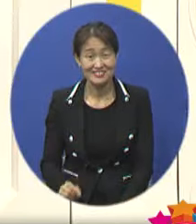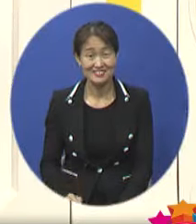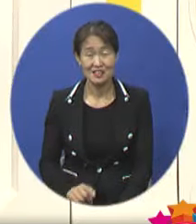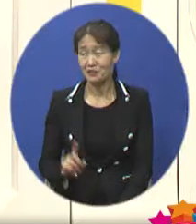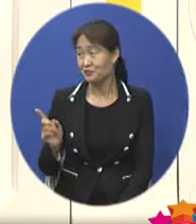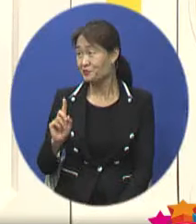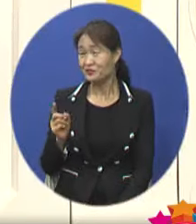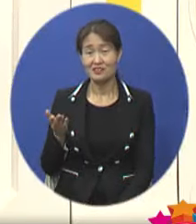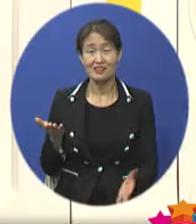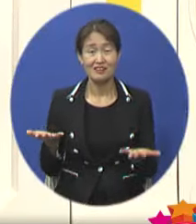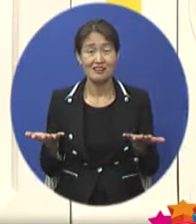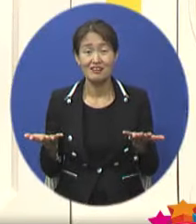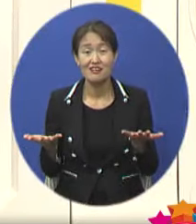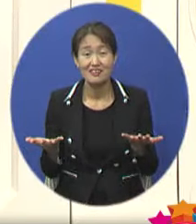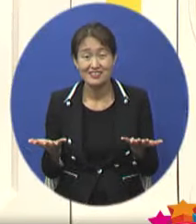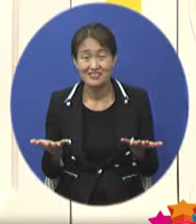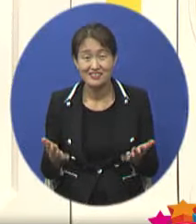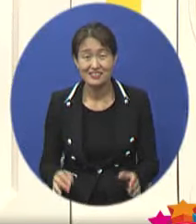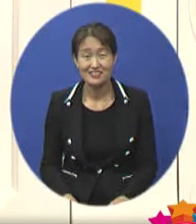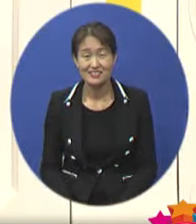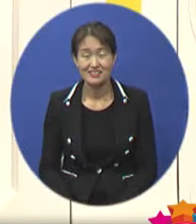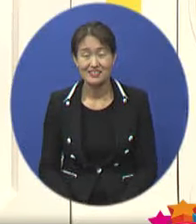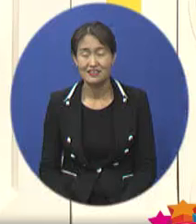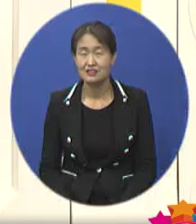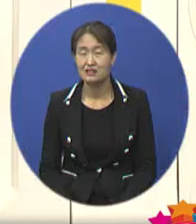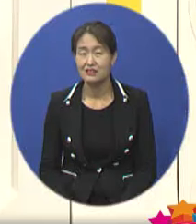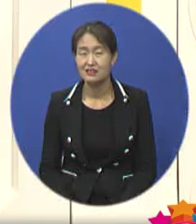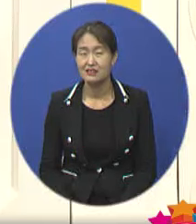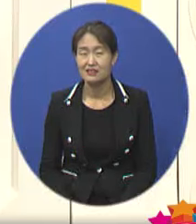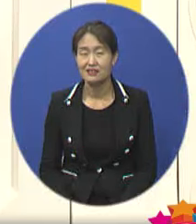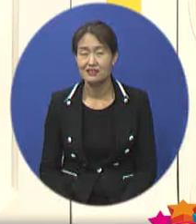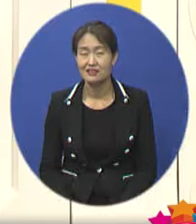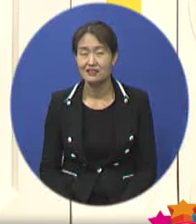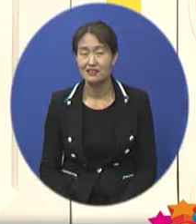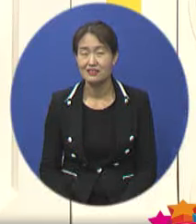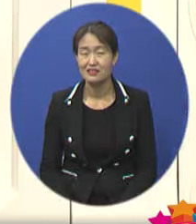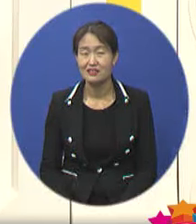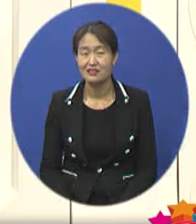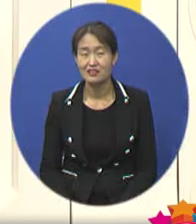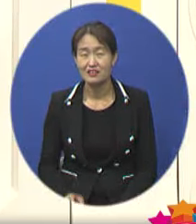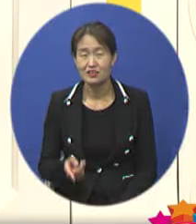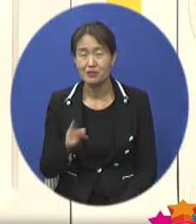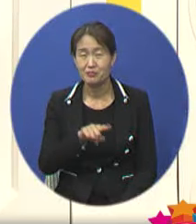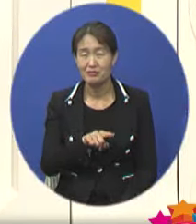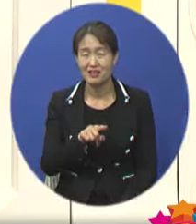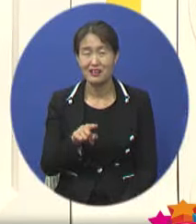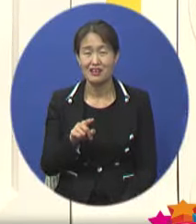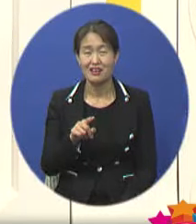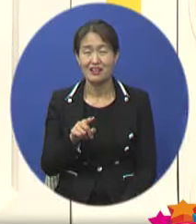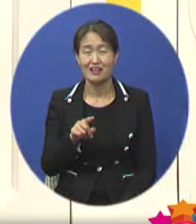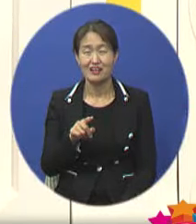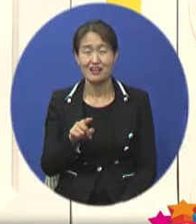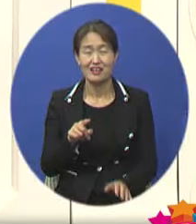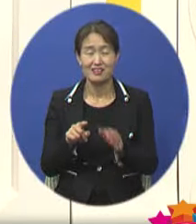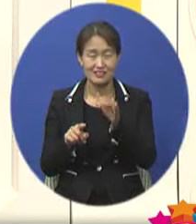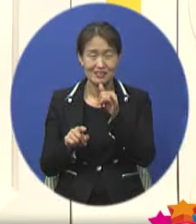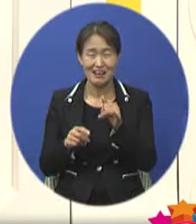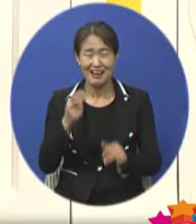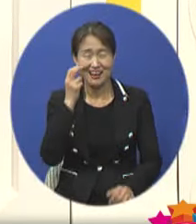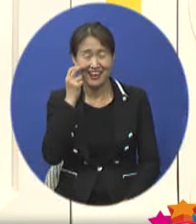어떤 것 때문에 그렇죠? 그러니까요. 아 옆에 예. 저 위트 있고 말이죠. 예.